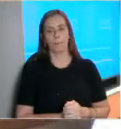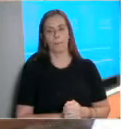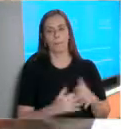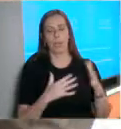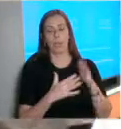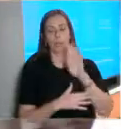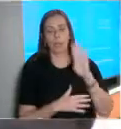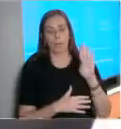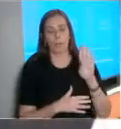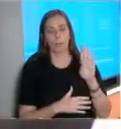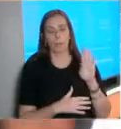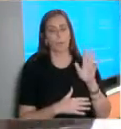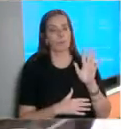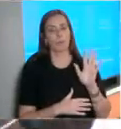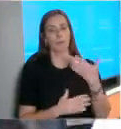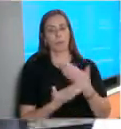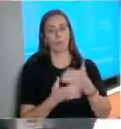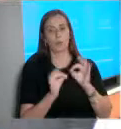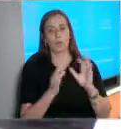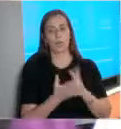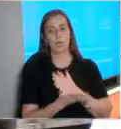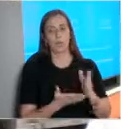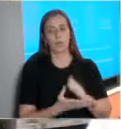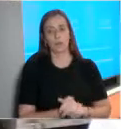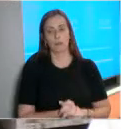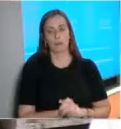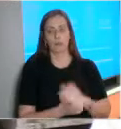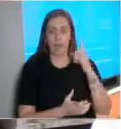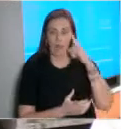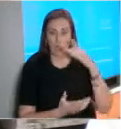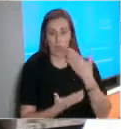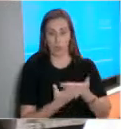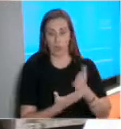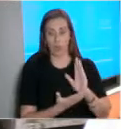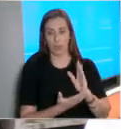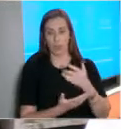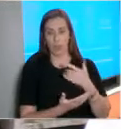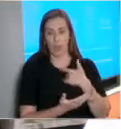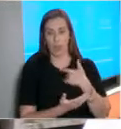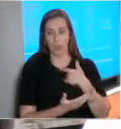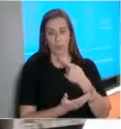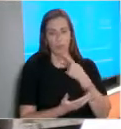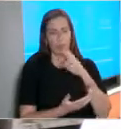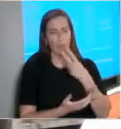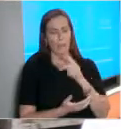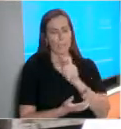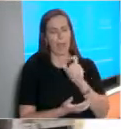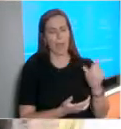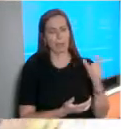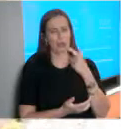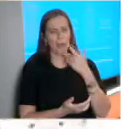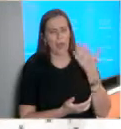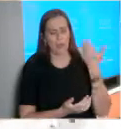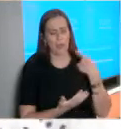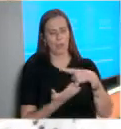השימוע של נתניהו, באמת, מה מנדלבליט הולך להחליט? לפי דעתי, אני נאחז בכמה מילים שהוא אמר אז,